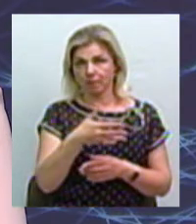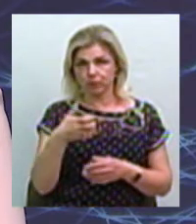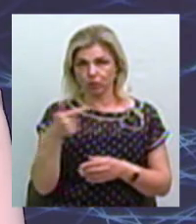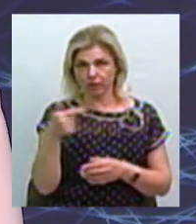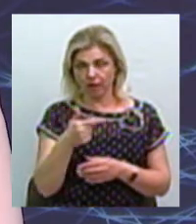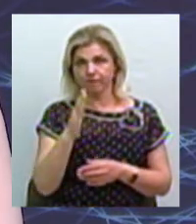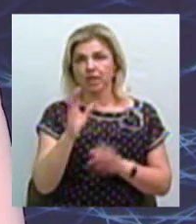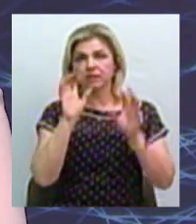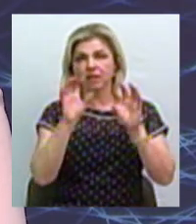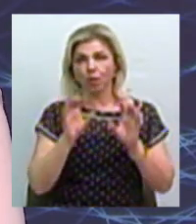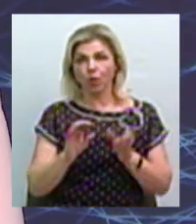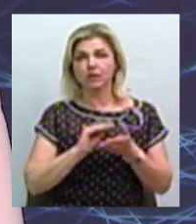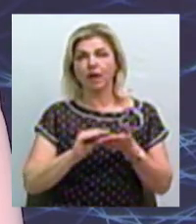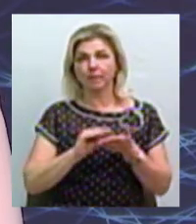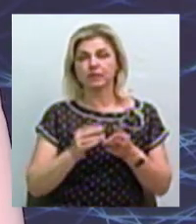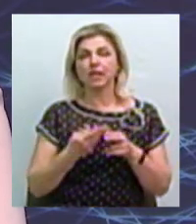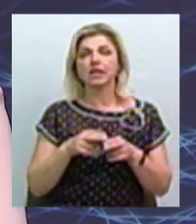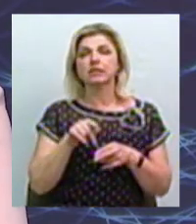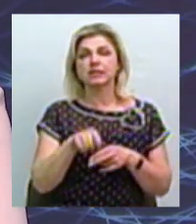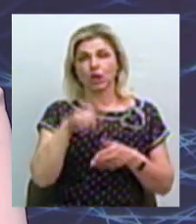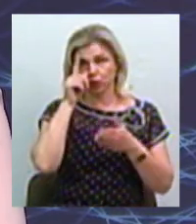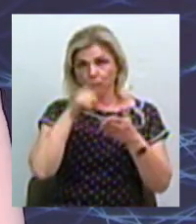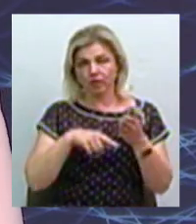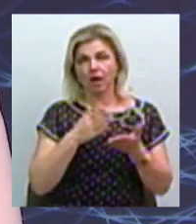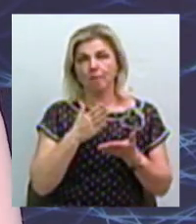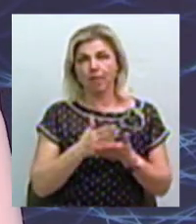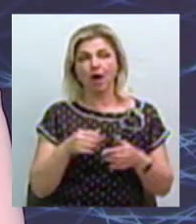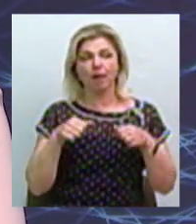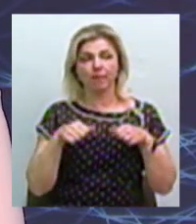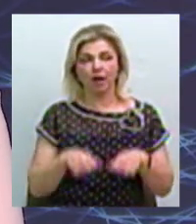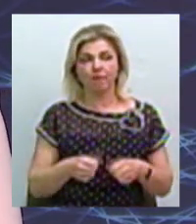чітко виписано, що цю довіреність має право отримати